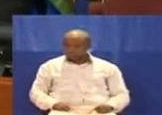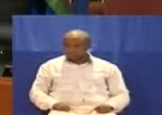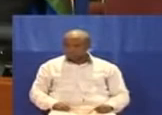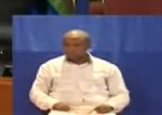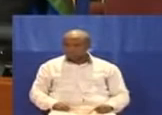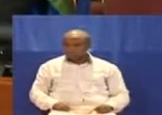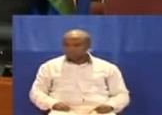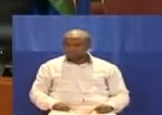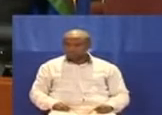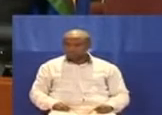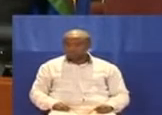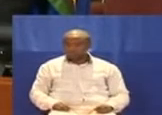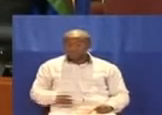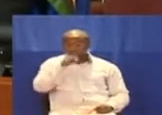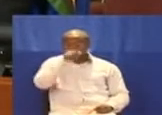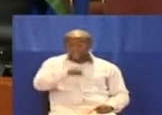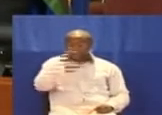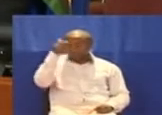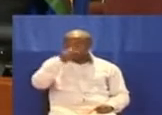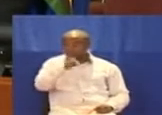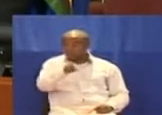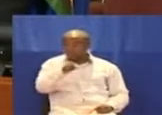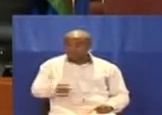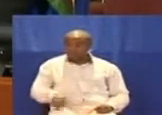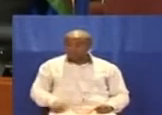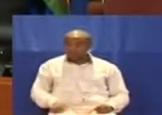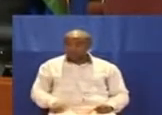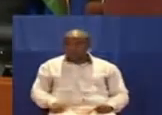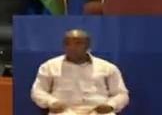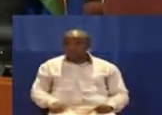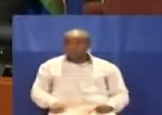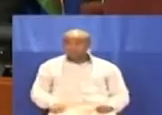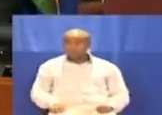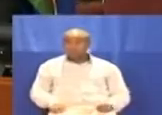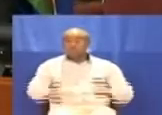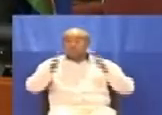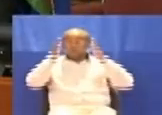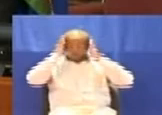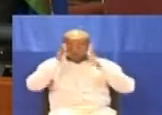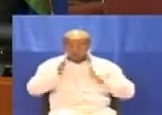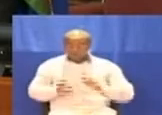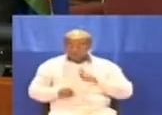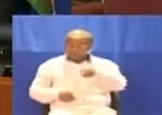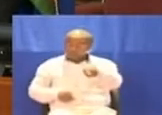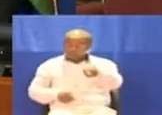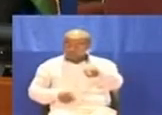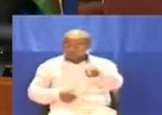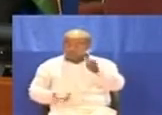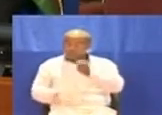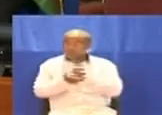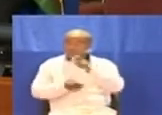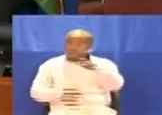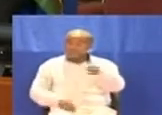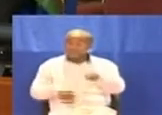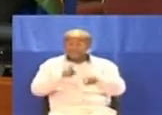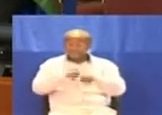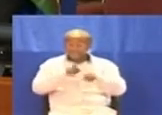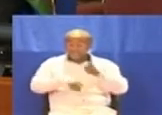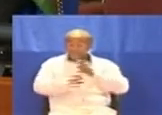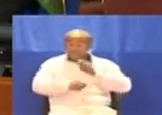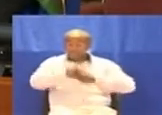Nani asimame Tanzania hii ambaye Mheshimiwa Magufuli katika kwenda kuwa rais, kwenda kuwa mgombea wa Chama cha